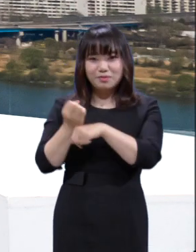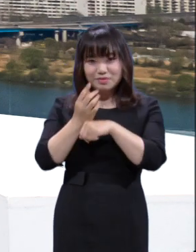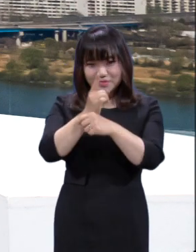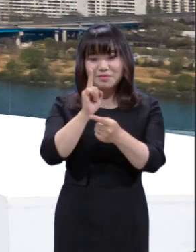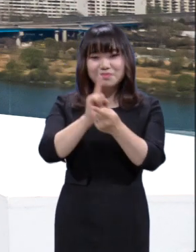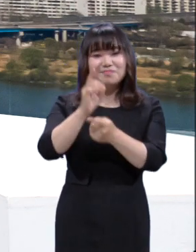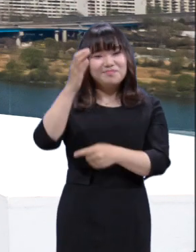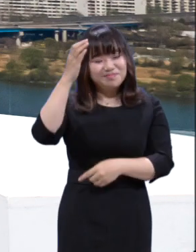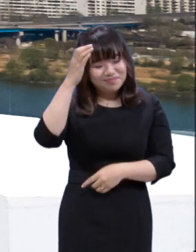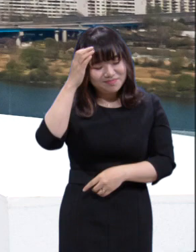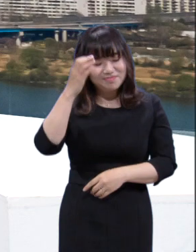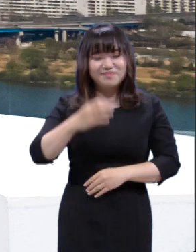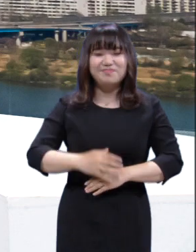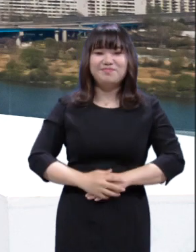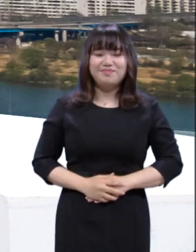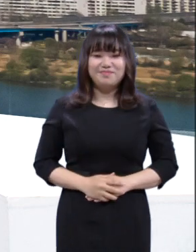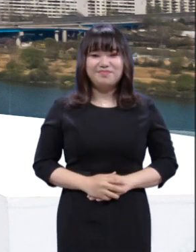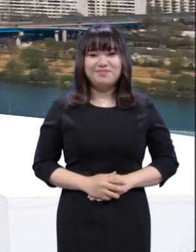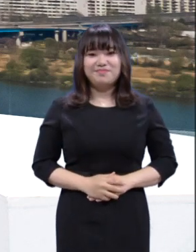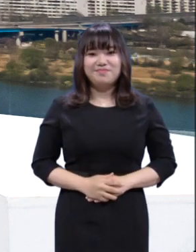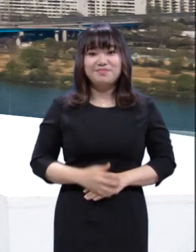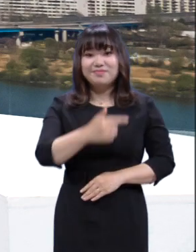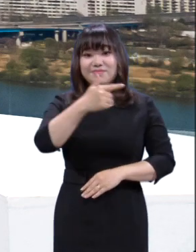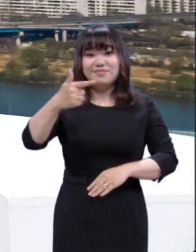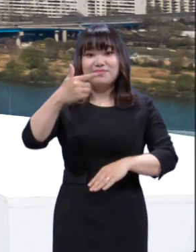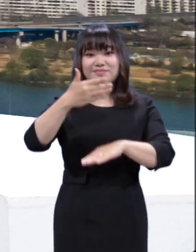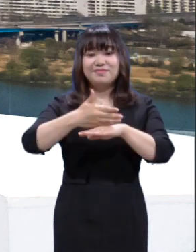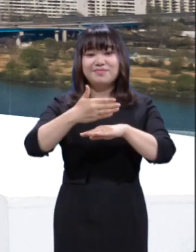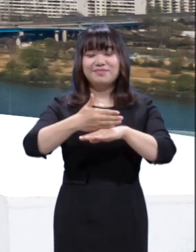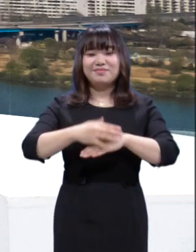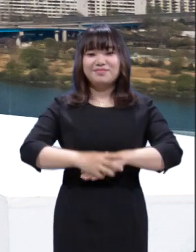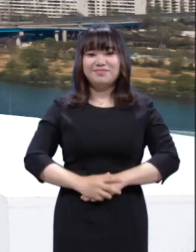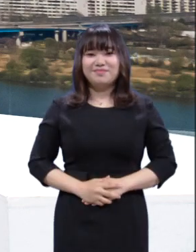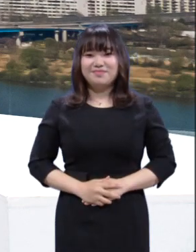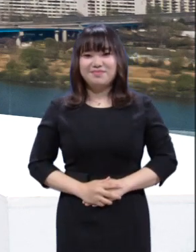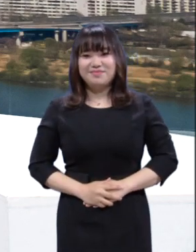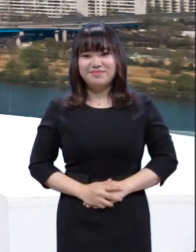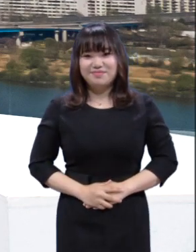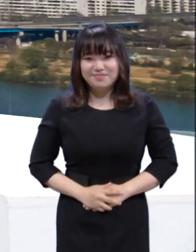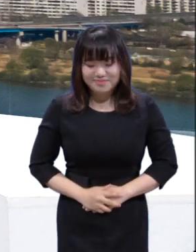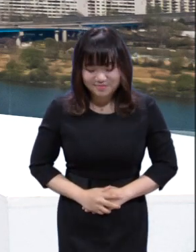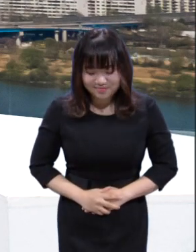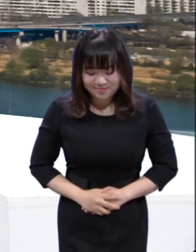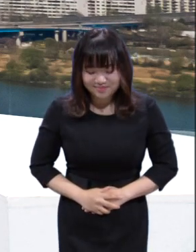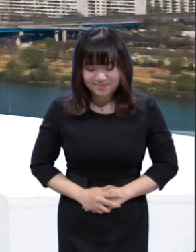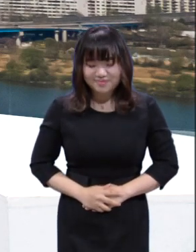시민의 가치를 담은 소식으로 다음 주 찾아뵙겠습니다. 네, 건강한 주말 보내시기 바랍니다.